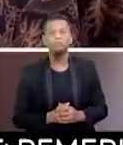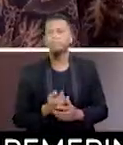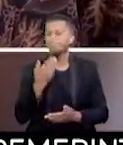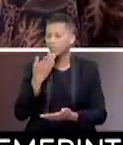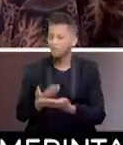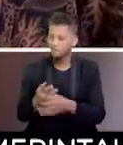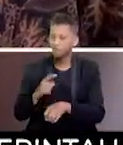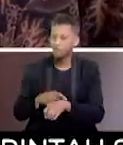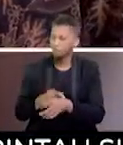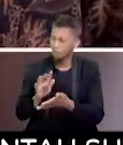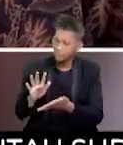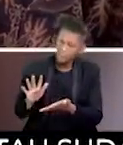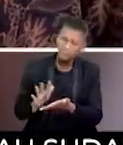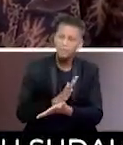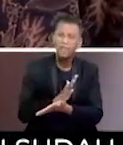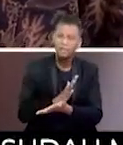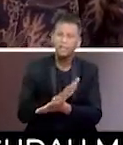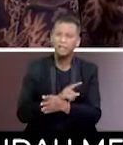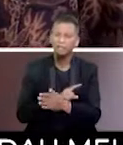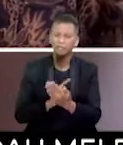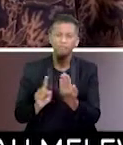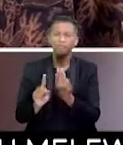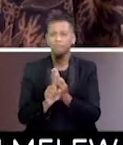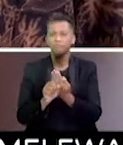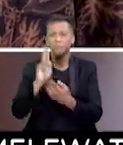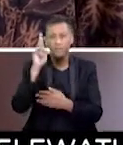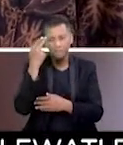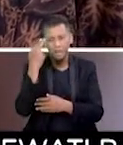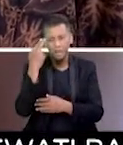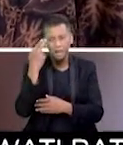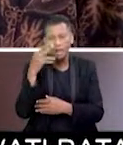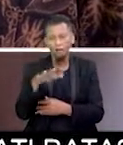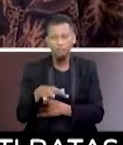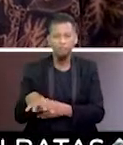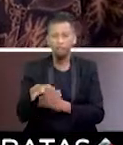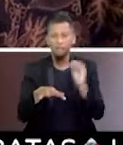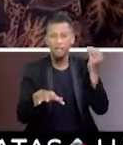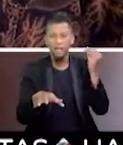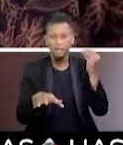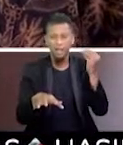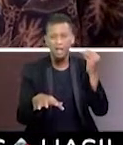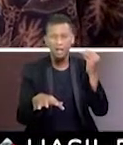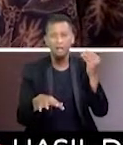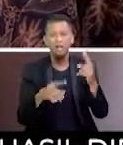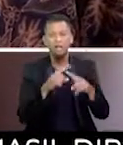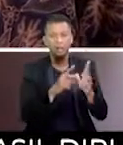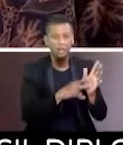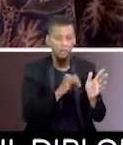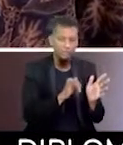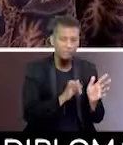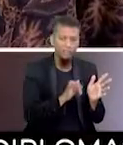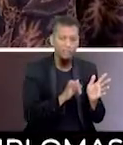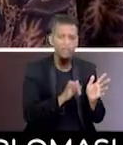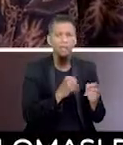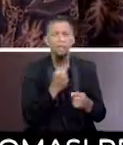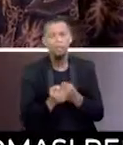kami mewakili pimpinan khususnya Kabinda DKI Jakarta Maijen Purwito Hadi mensupport